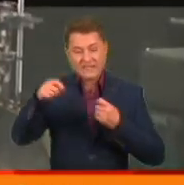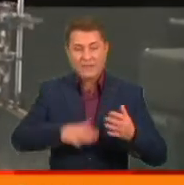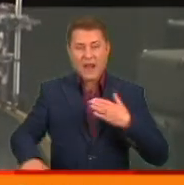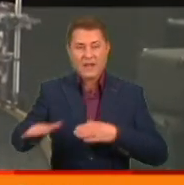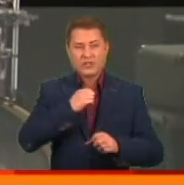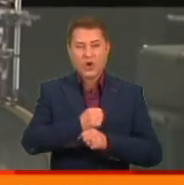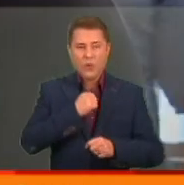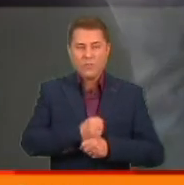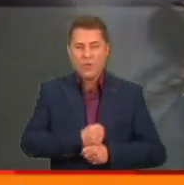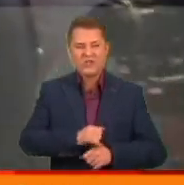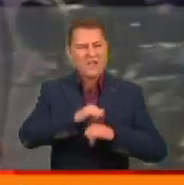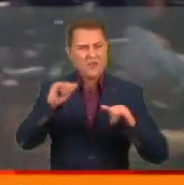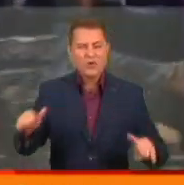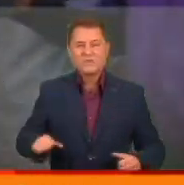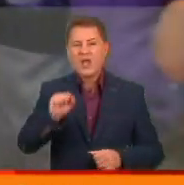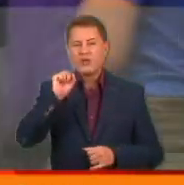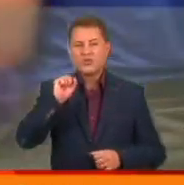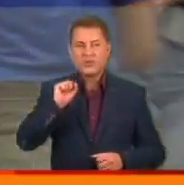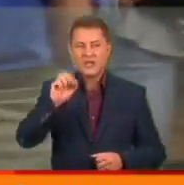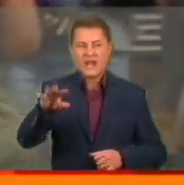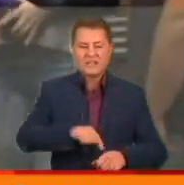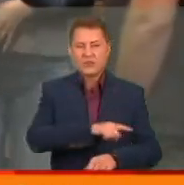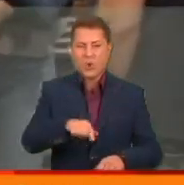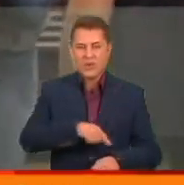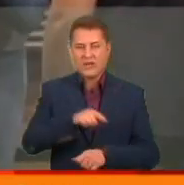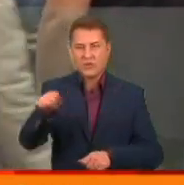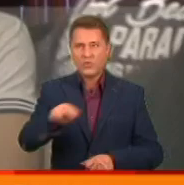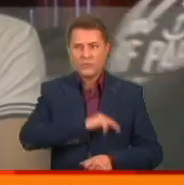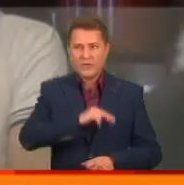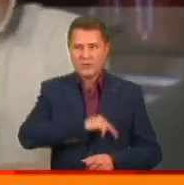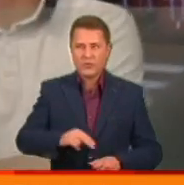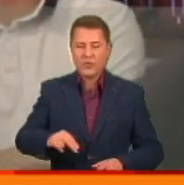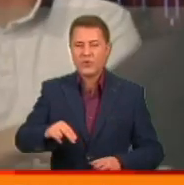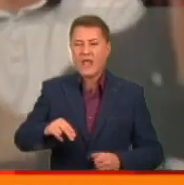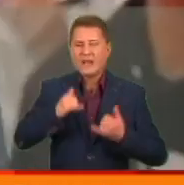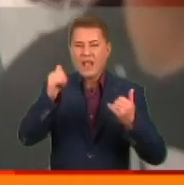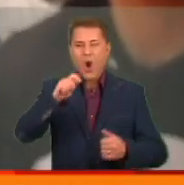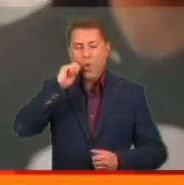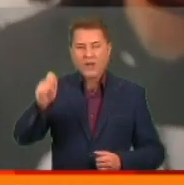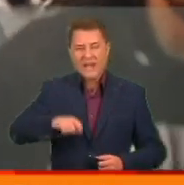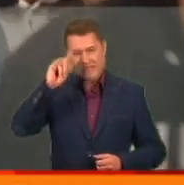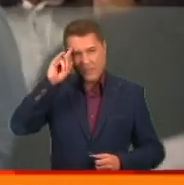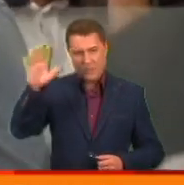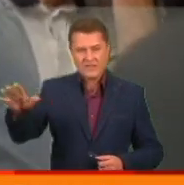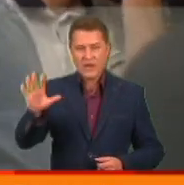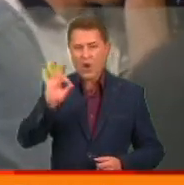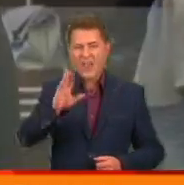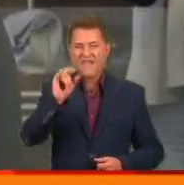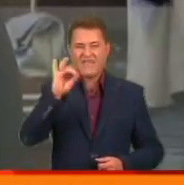майданчикові робота у розпалі. Уже 14-ту годину поспіль тут працюють коло нового кліпу для української попзірки Олега